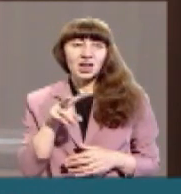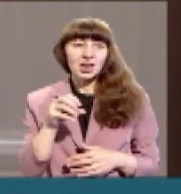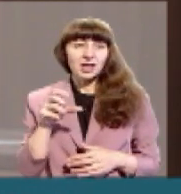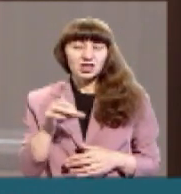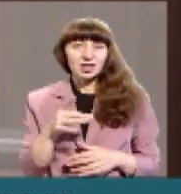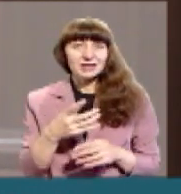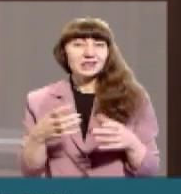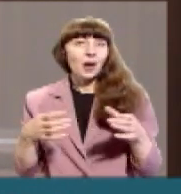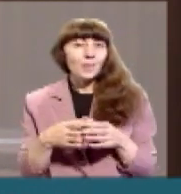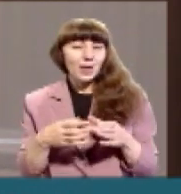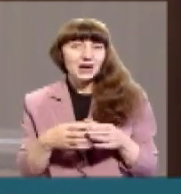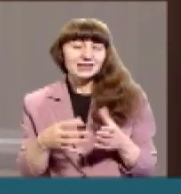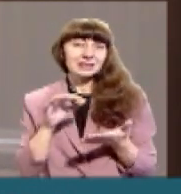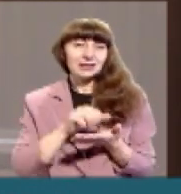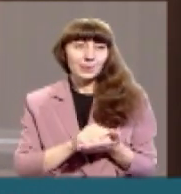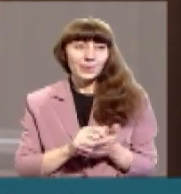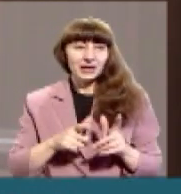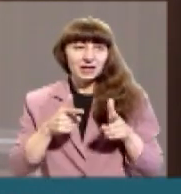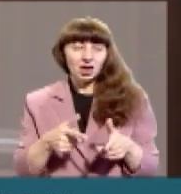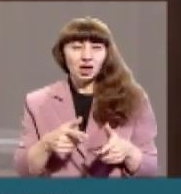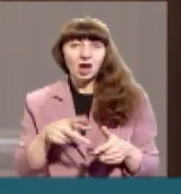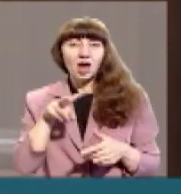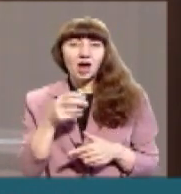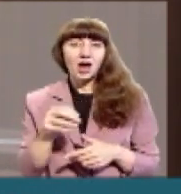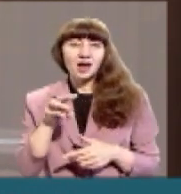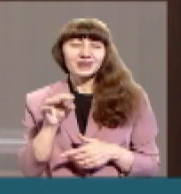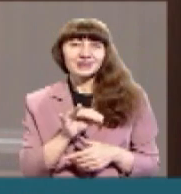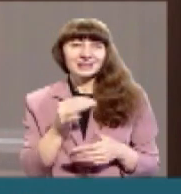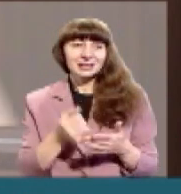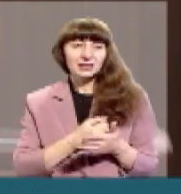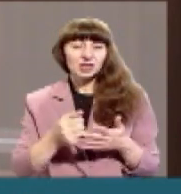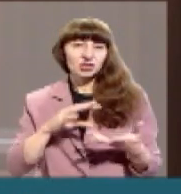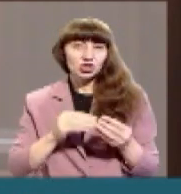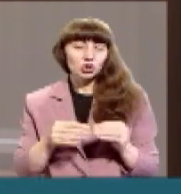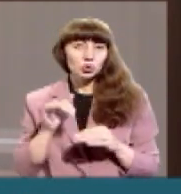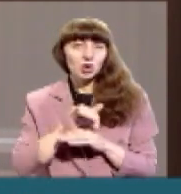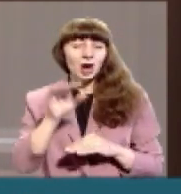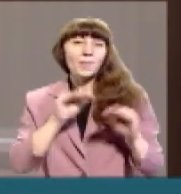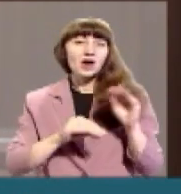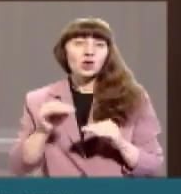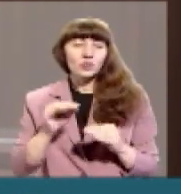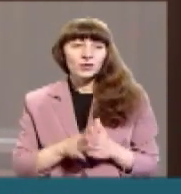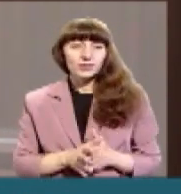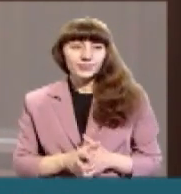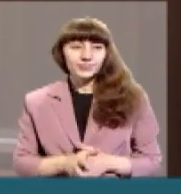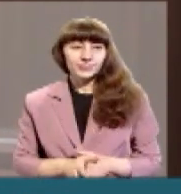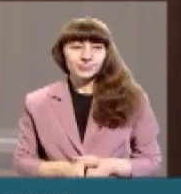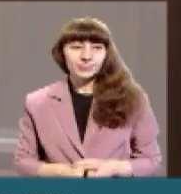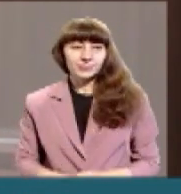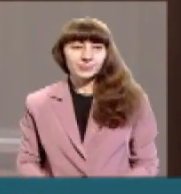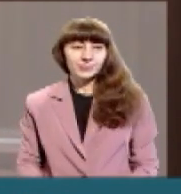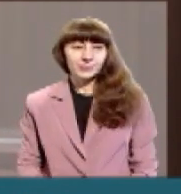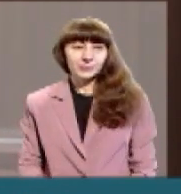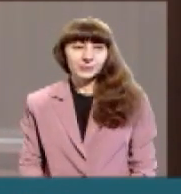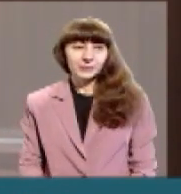занимается именно интеграцией любого IT-решения именно с этим оборудованием, с оборудованием SmartStack тоже и, соответственно, с